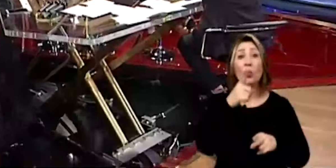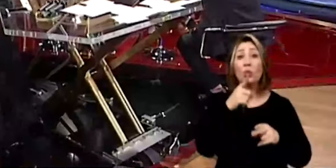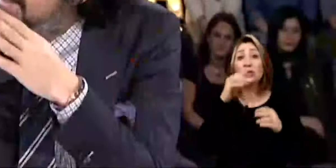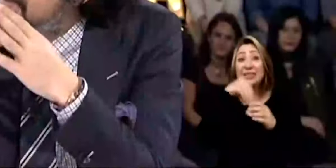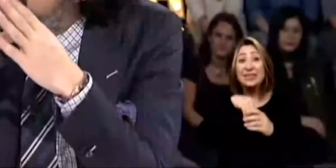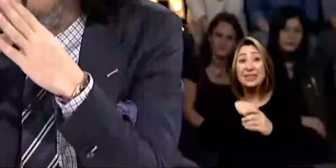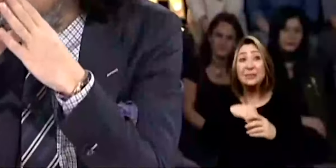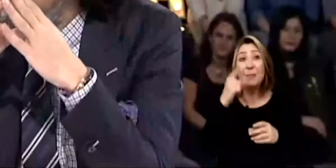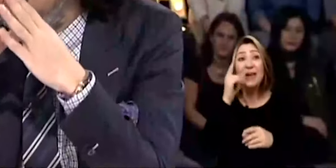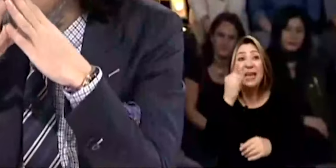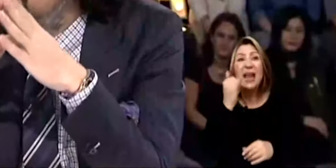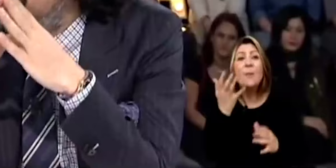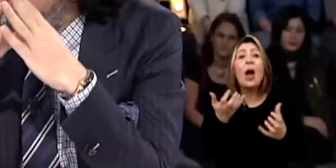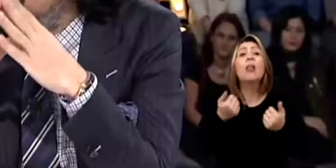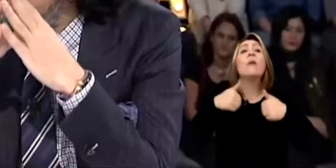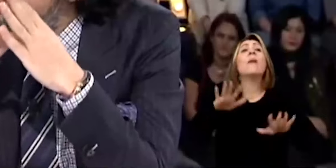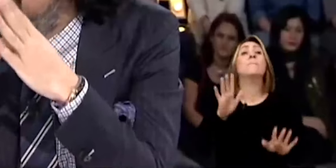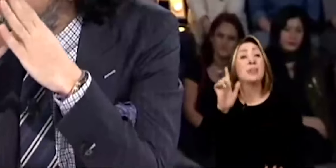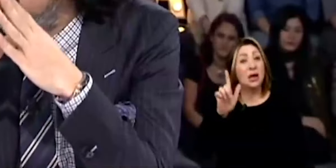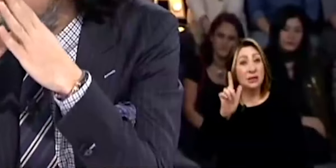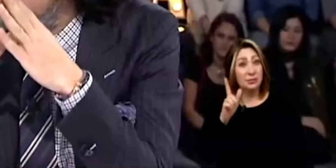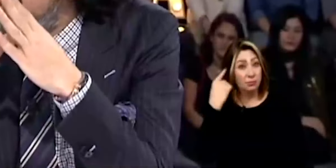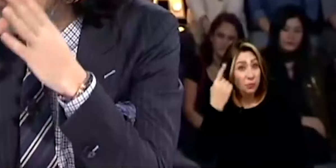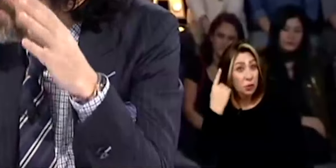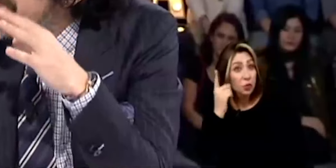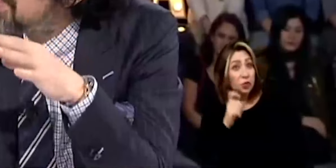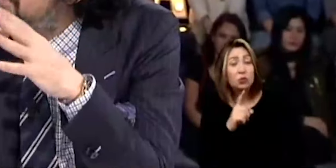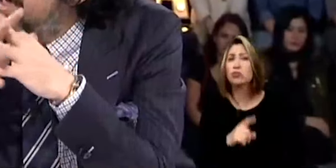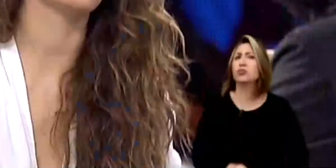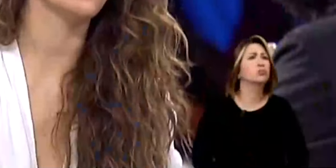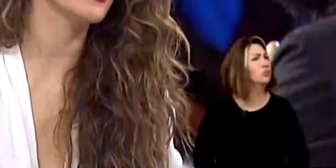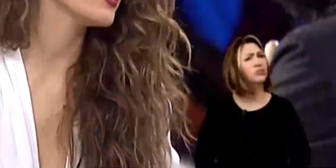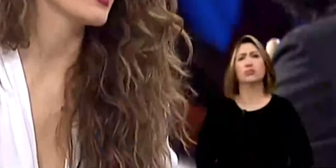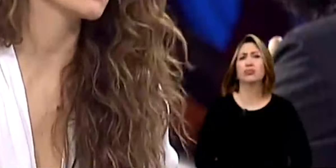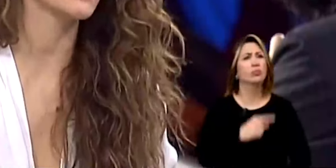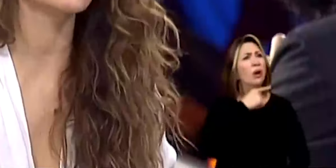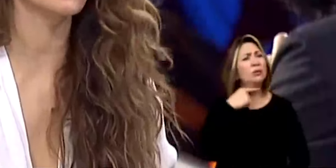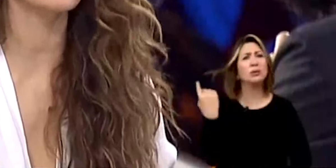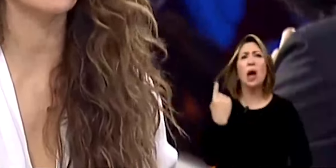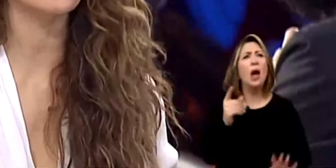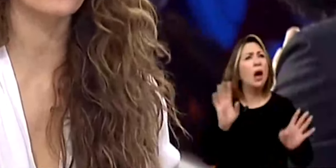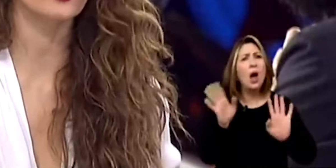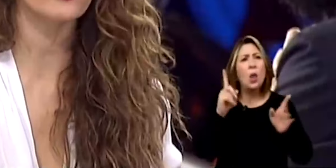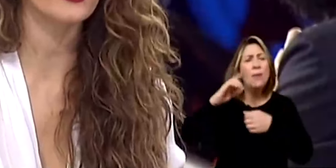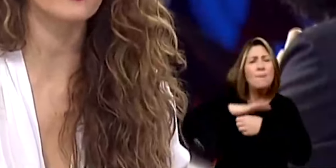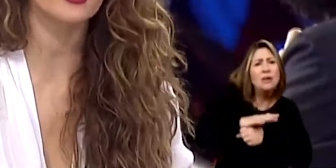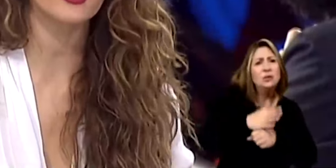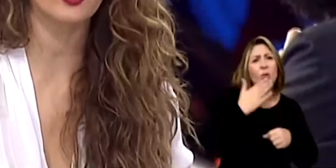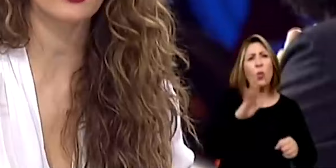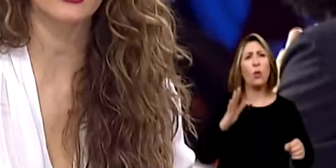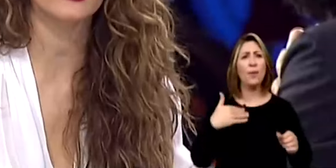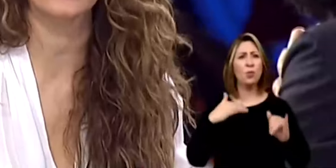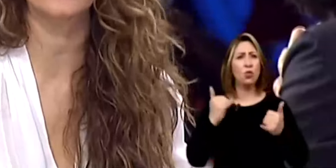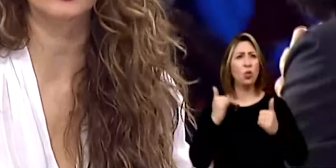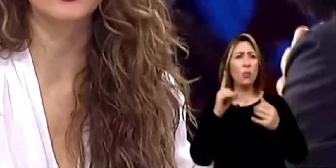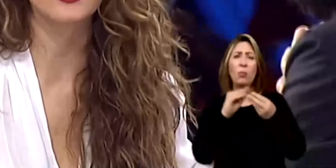koreografi içinde herhalde bir gram bile almamam lazım diye mi düşünüyorsun? Yani yok, böyle bir baskı asla, var mı üzerinde? Asla, hiç öyle bir baskı yok. Benim